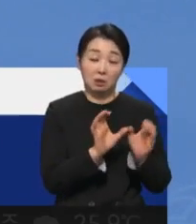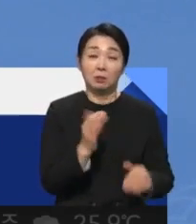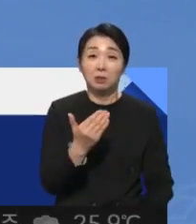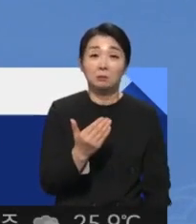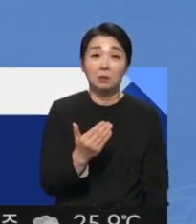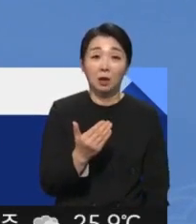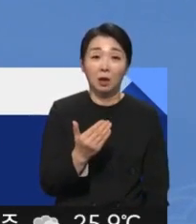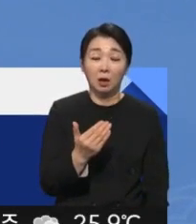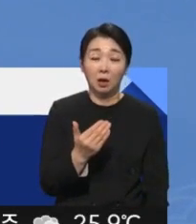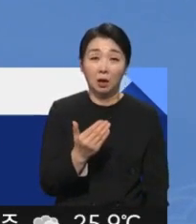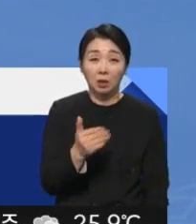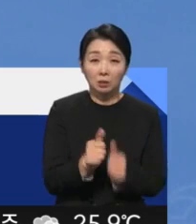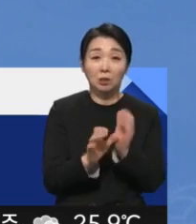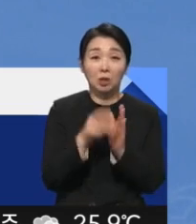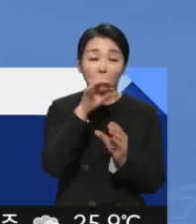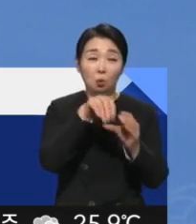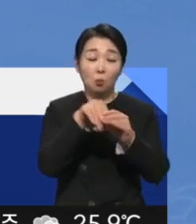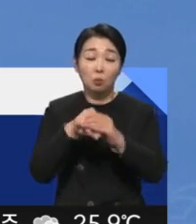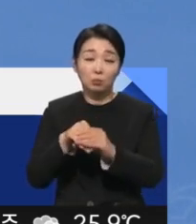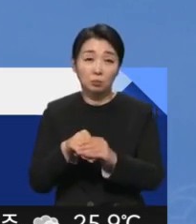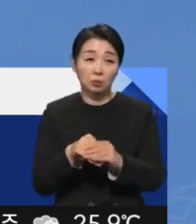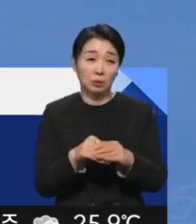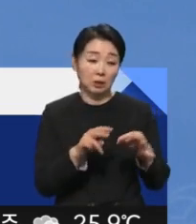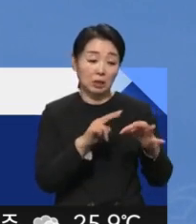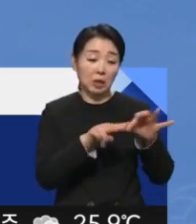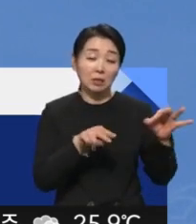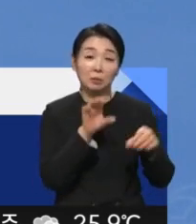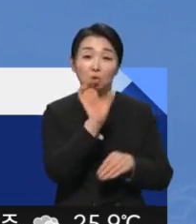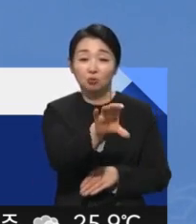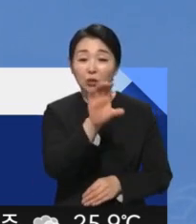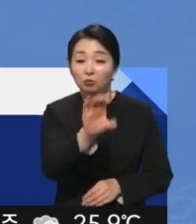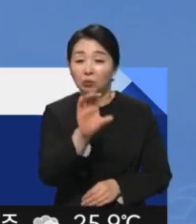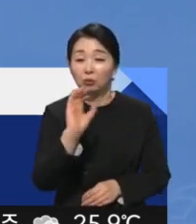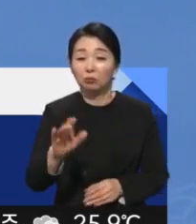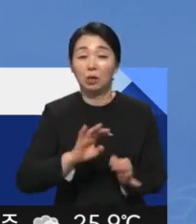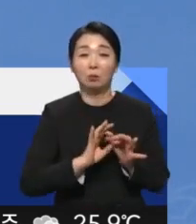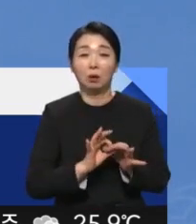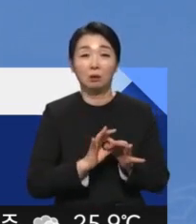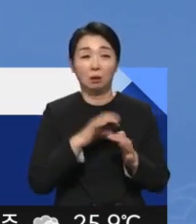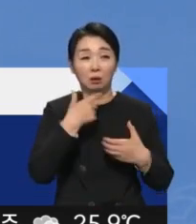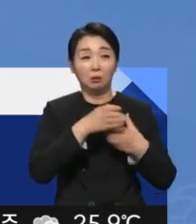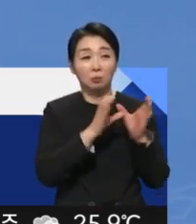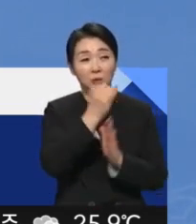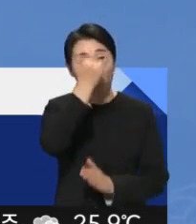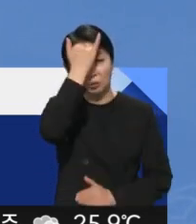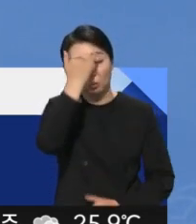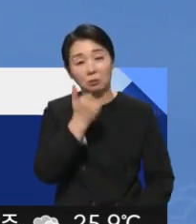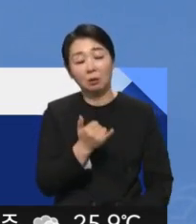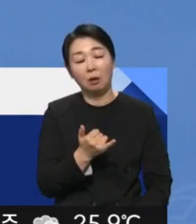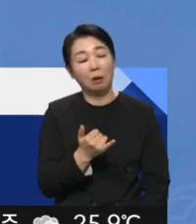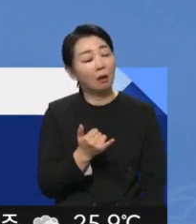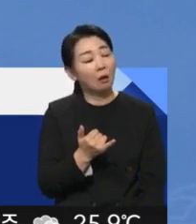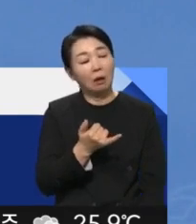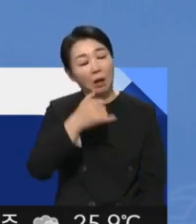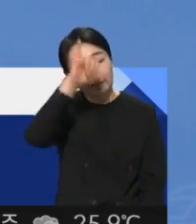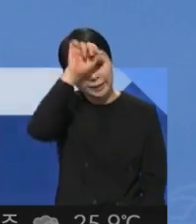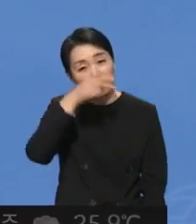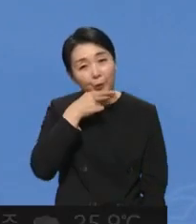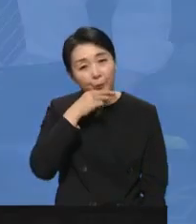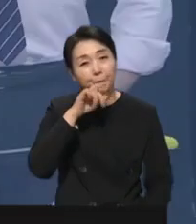의혹과 김남국 의원 가상화폐 투자 논란은 더불어민주당의 무너진 도덕성을 상징하는